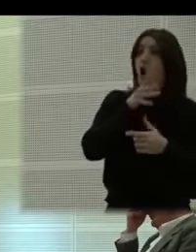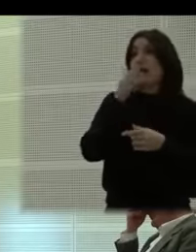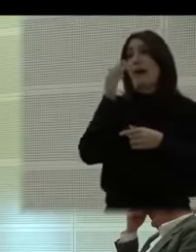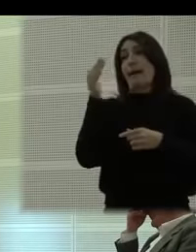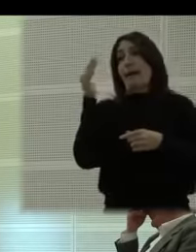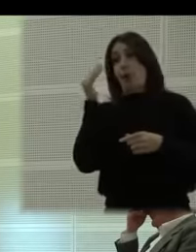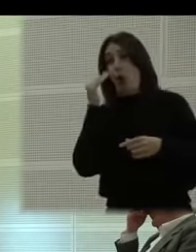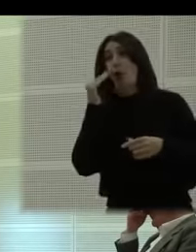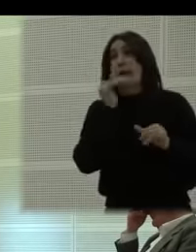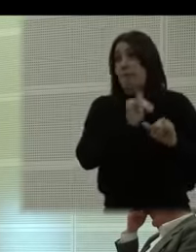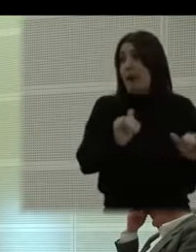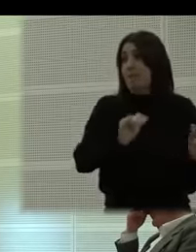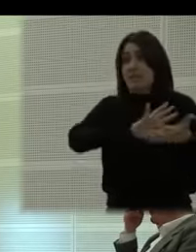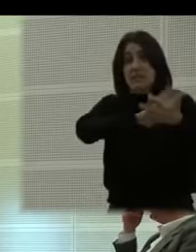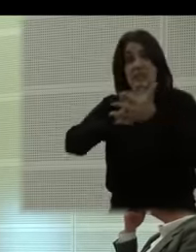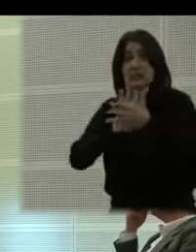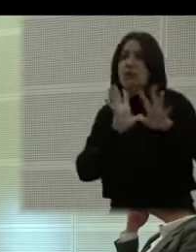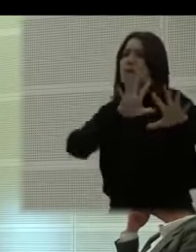supremazia.